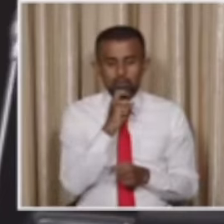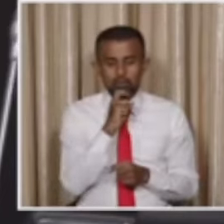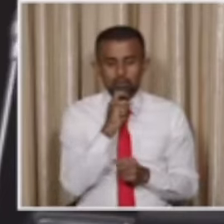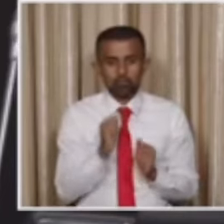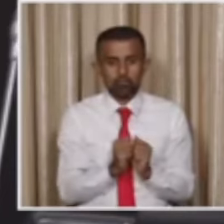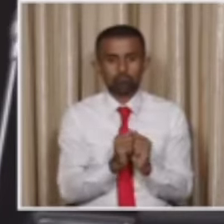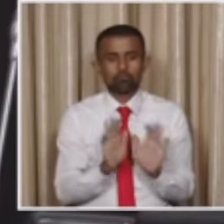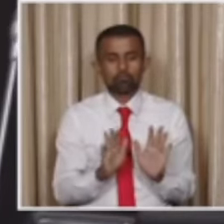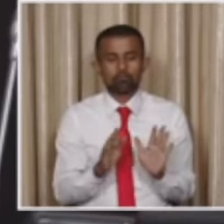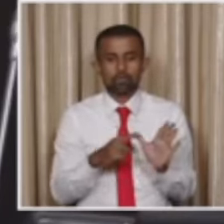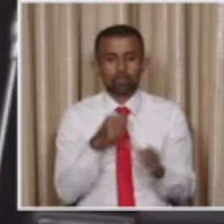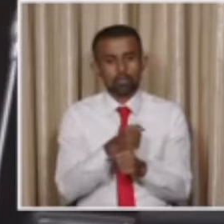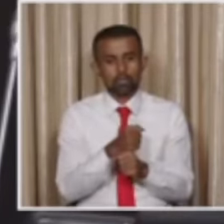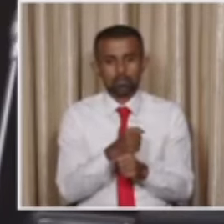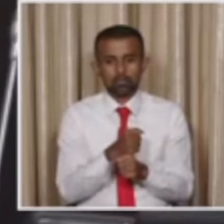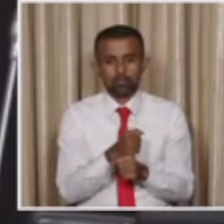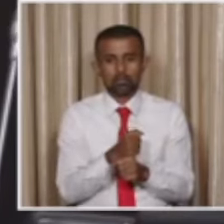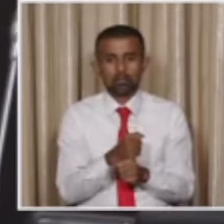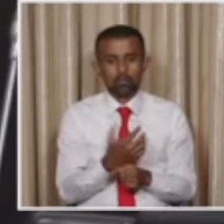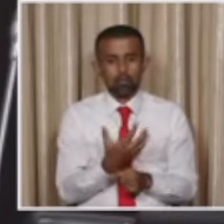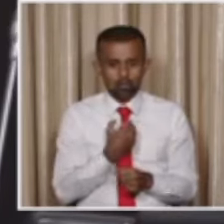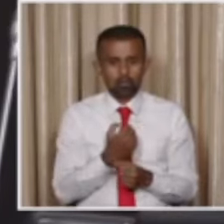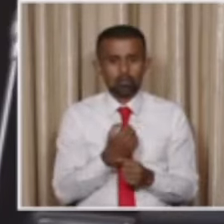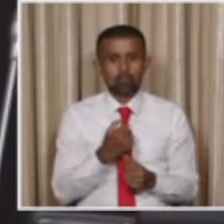කරන්න. නීතිපති කොහොමද පෙනී හිටින්නේ පැය ආණ්ඩුවේ නඩුවලට?